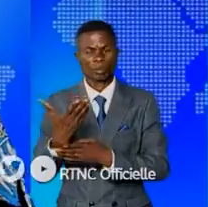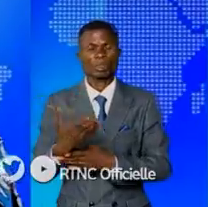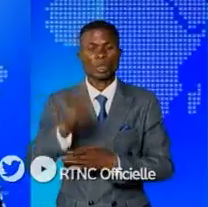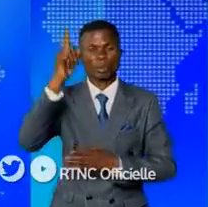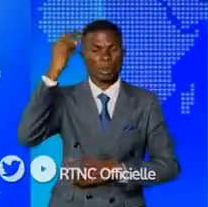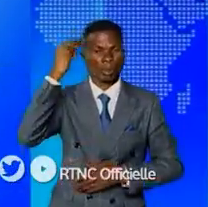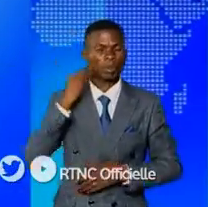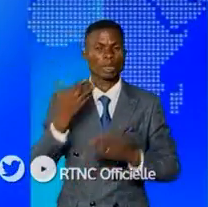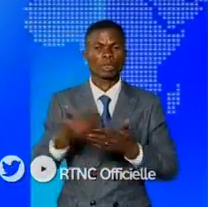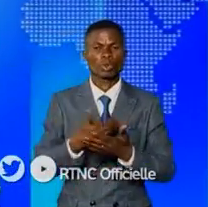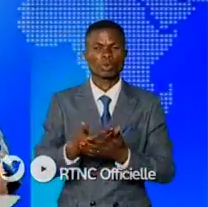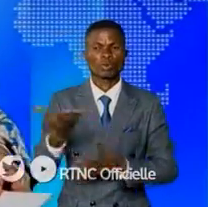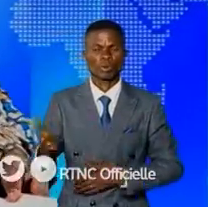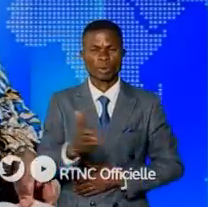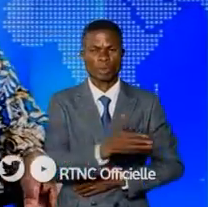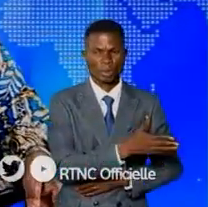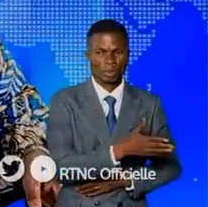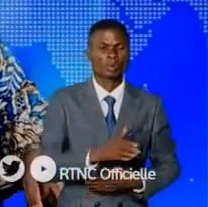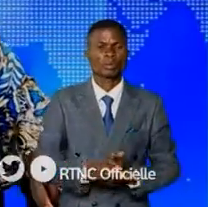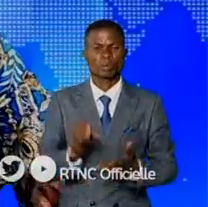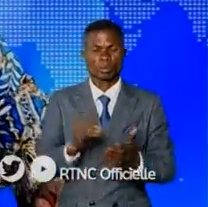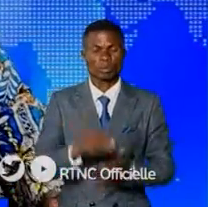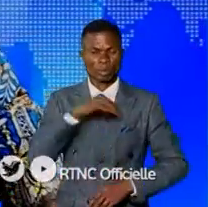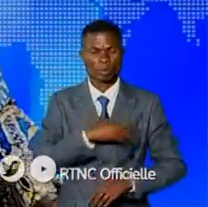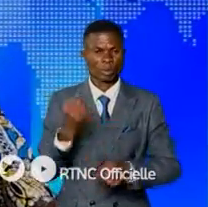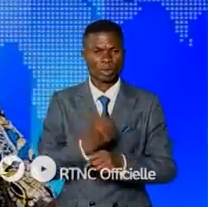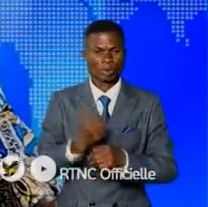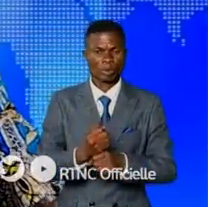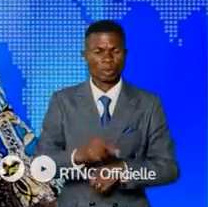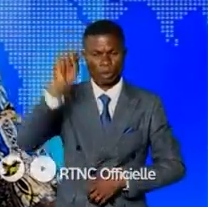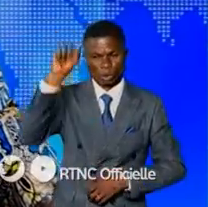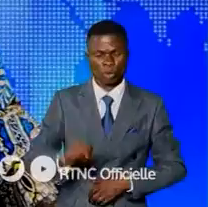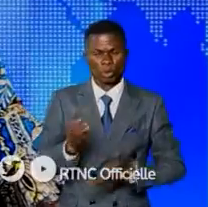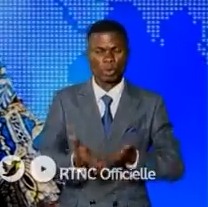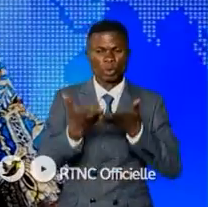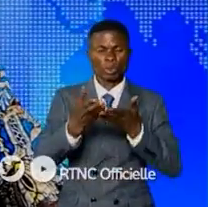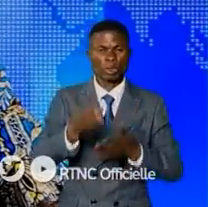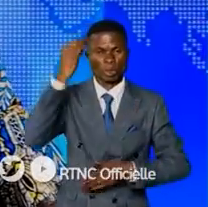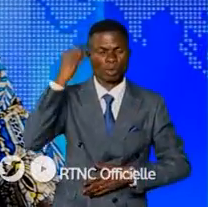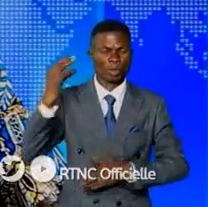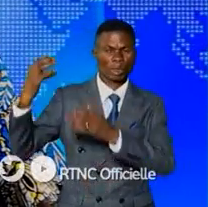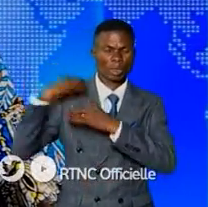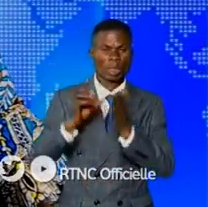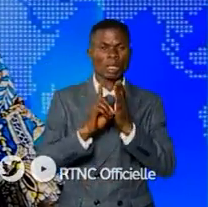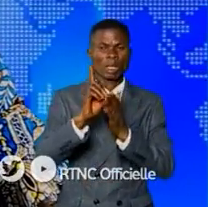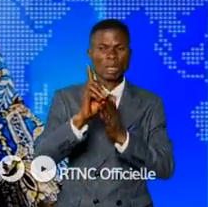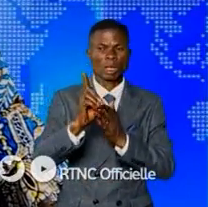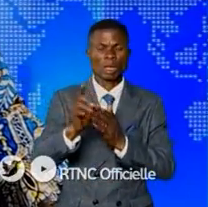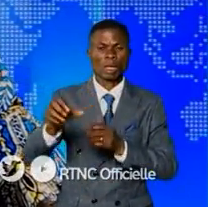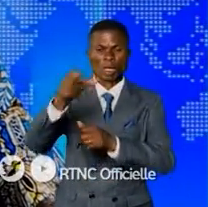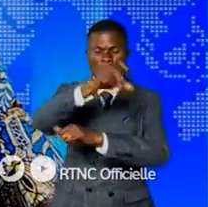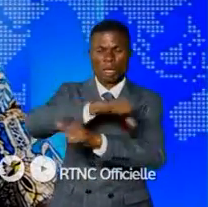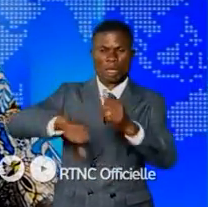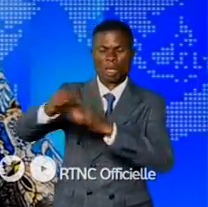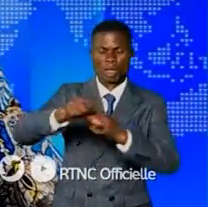Jean-Michel, Premier ministre. En profitant de sa mission de travail dans le Sud Kivu, le ministre en charge du développement de l'environnement et